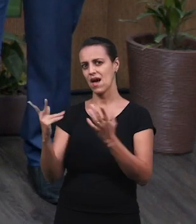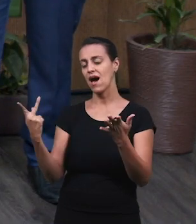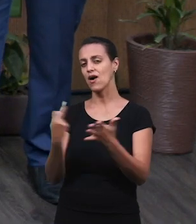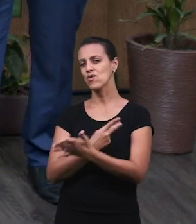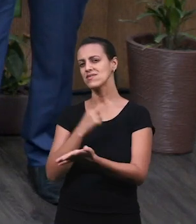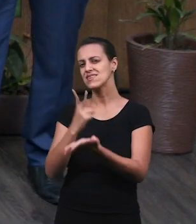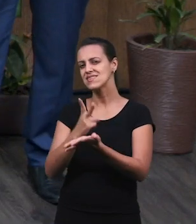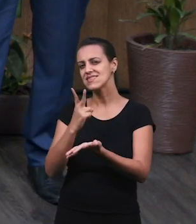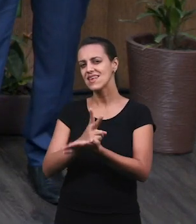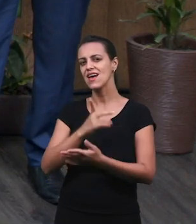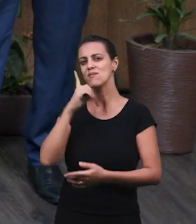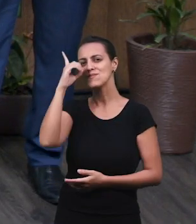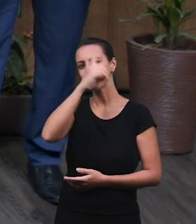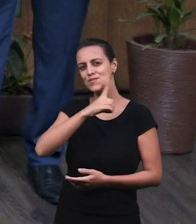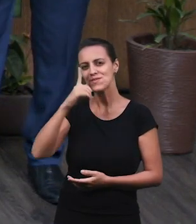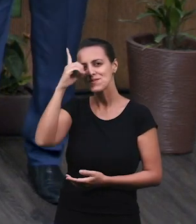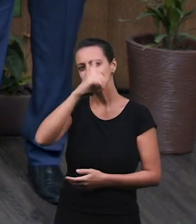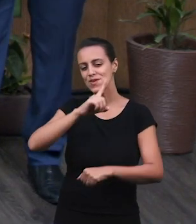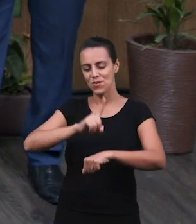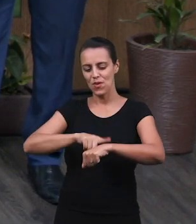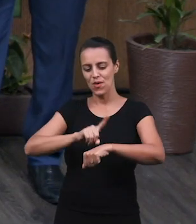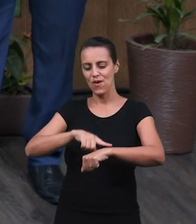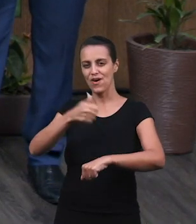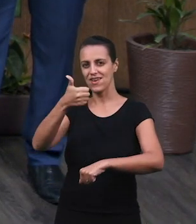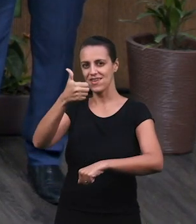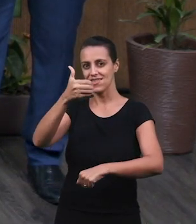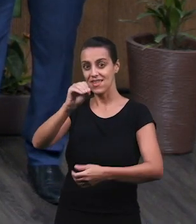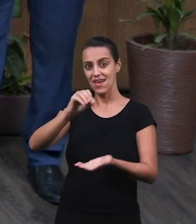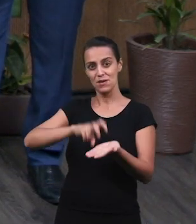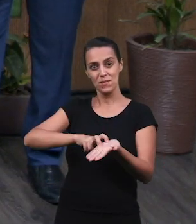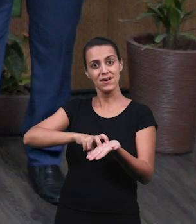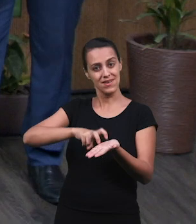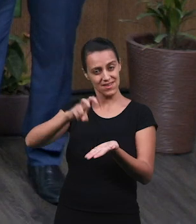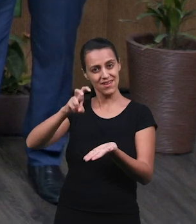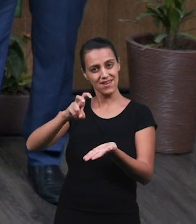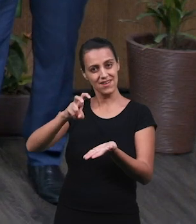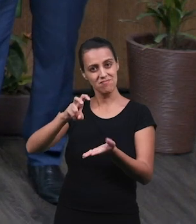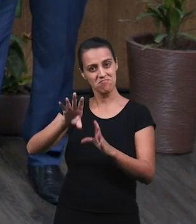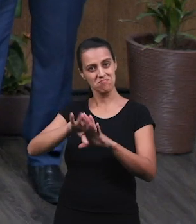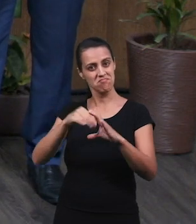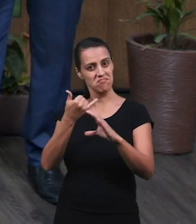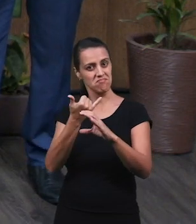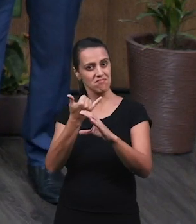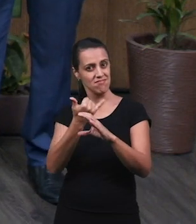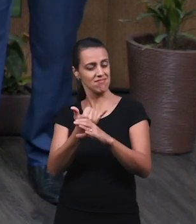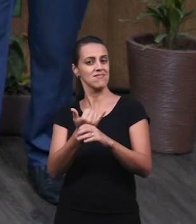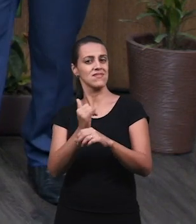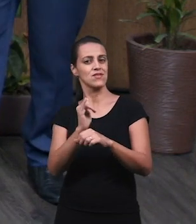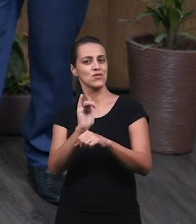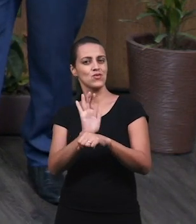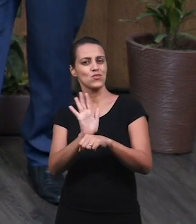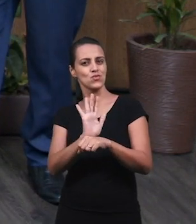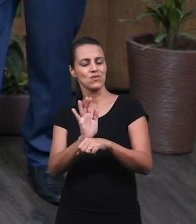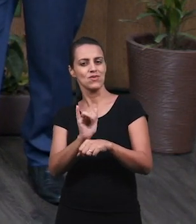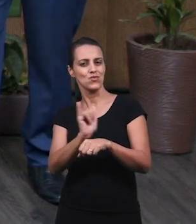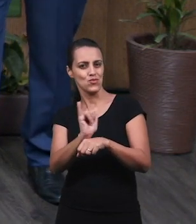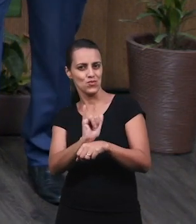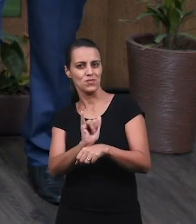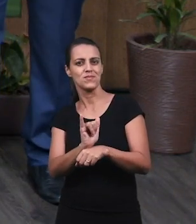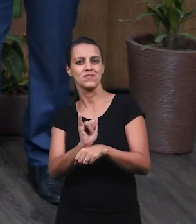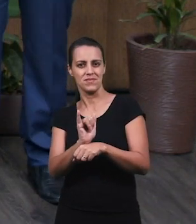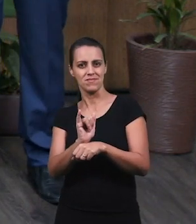du matin par notre canal YouTube. Continuez à assister à la programmation en annonçant l'Évangile